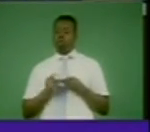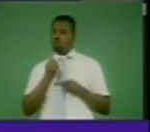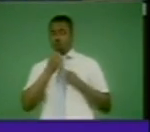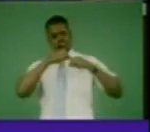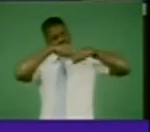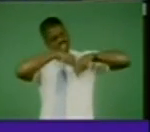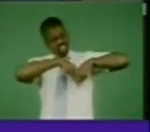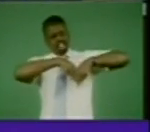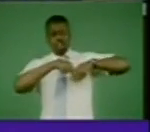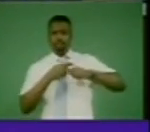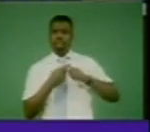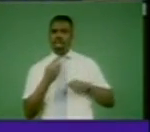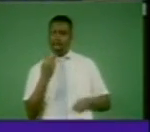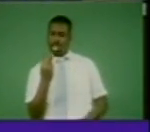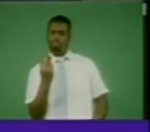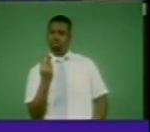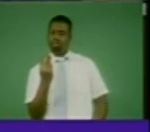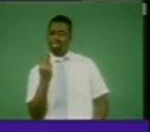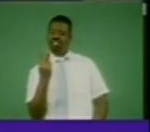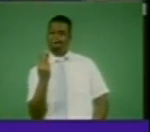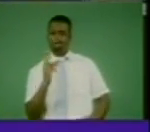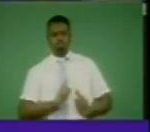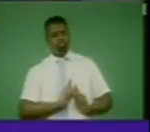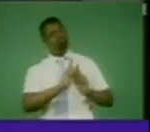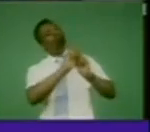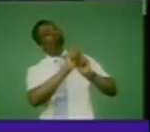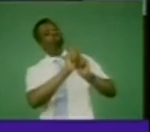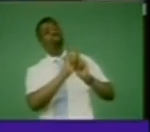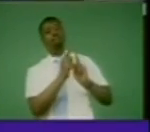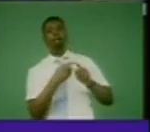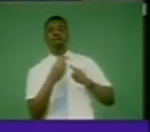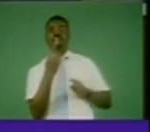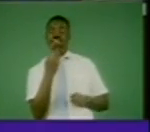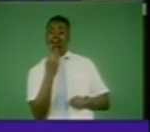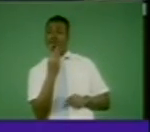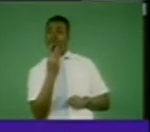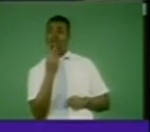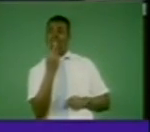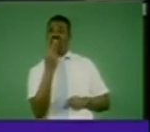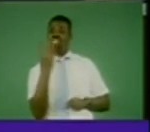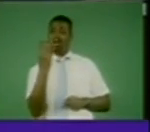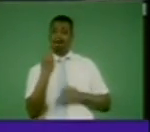chini ni 333 na kura ya juu ni 334 katika ibara hizo.